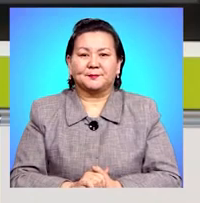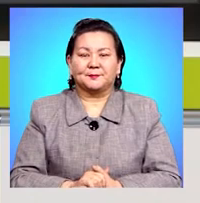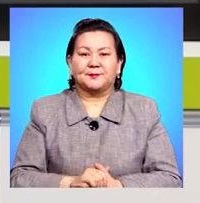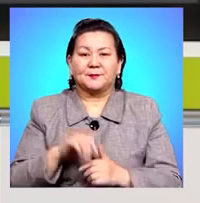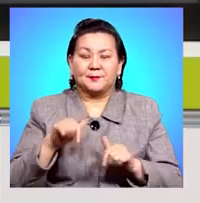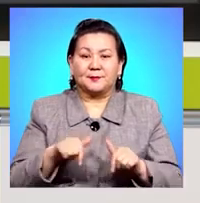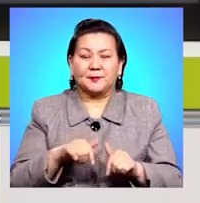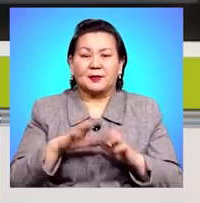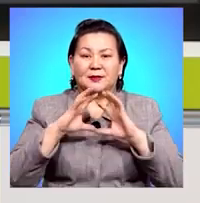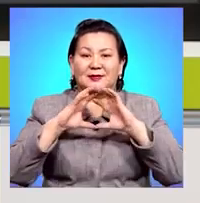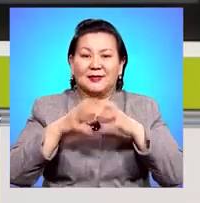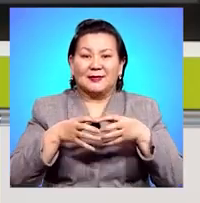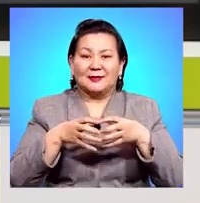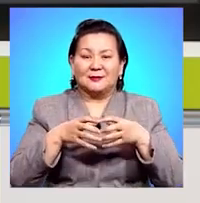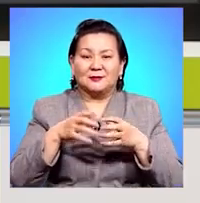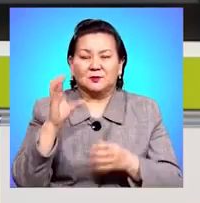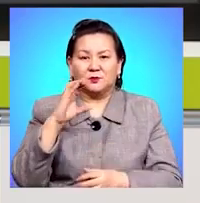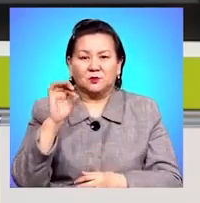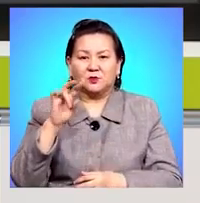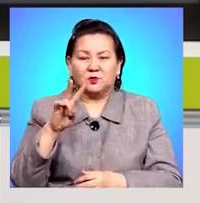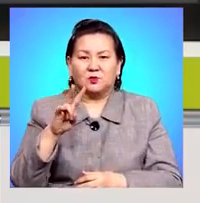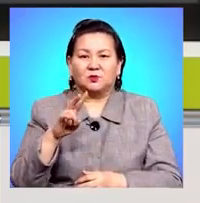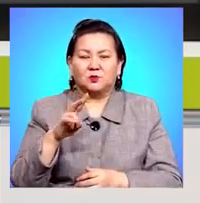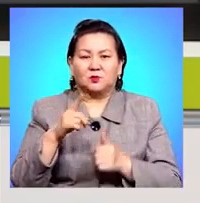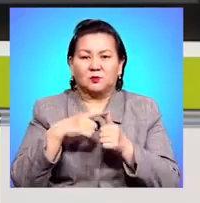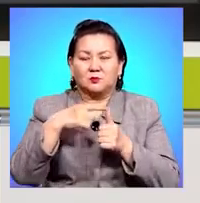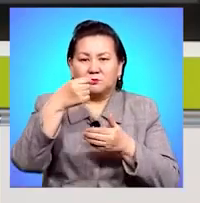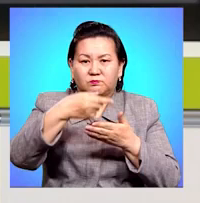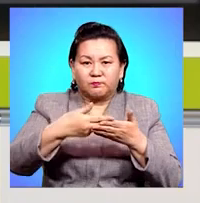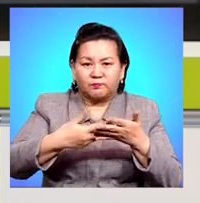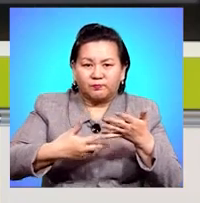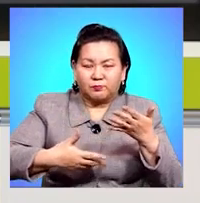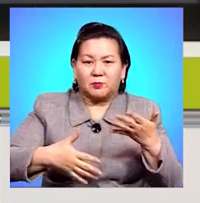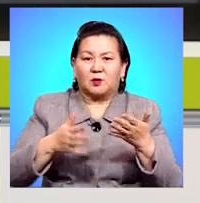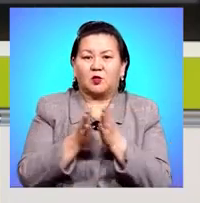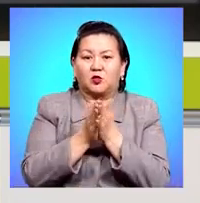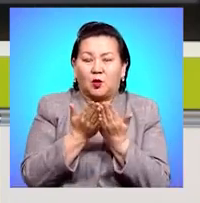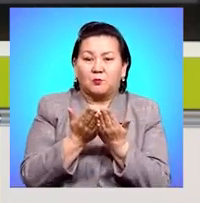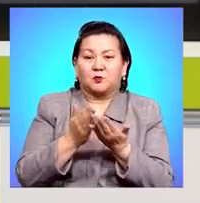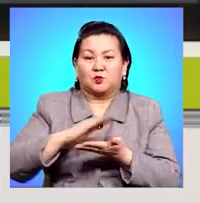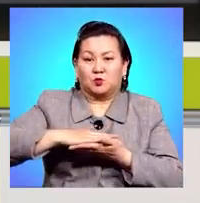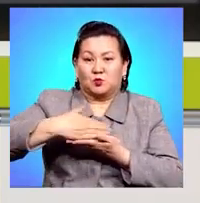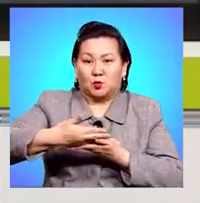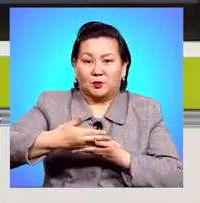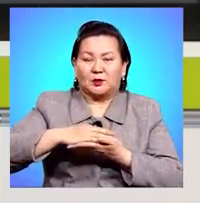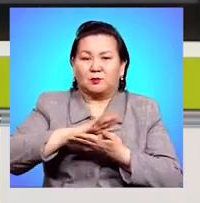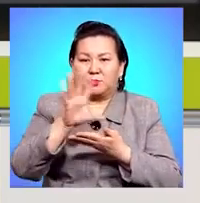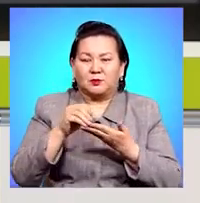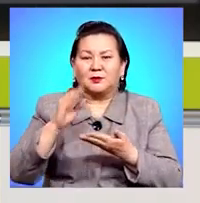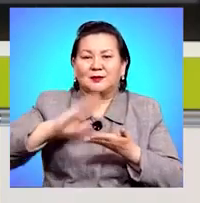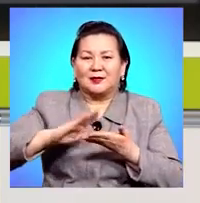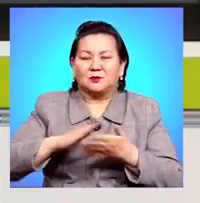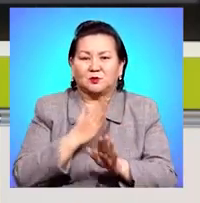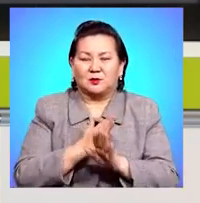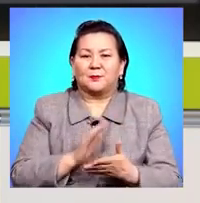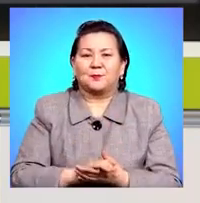За ингээд дэлхийн соёлын одоо бие төвд бүртгэгдсэн ном судруудыг танилцууллаа. За эдгээр ном